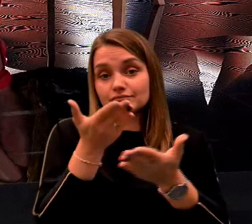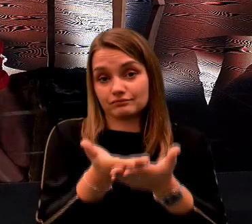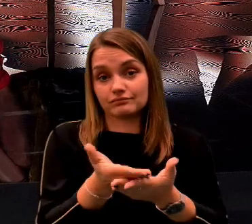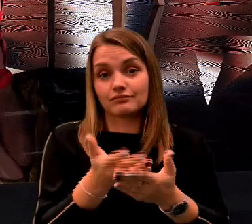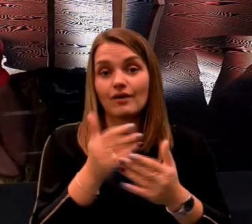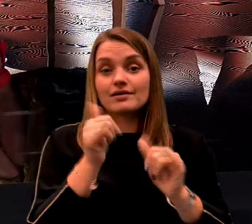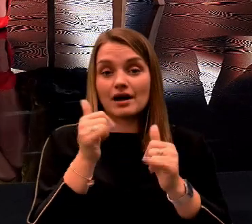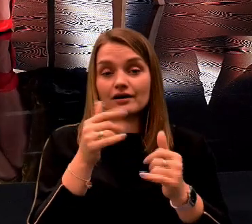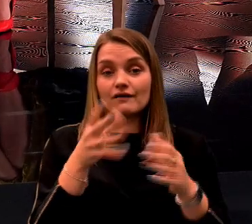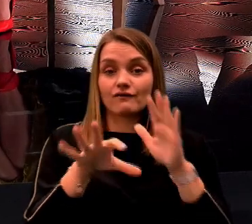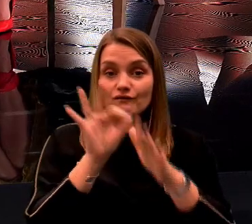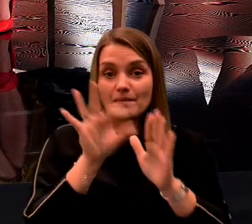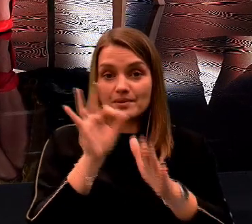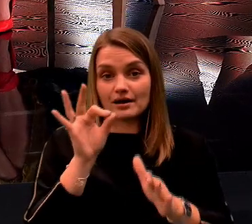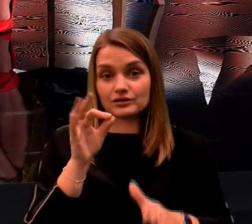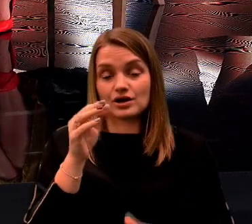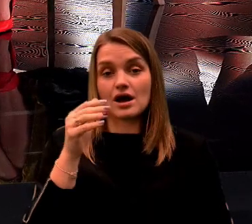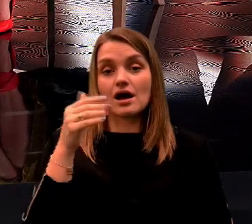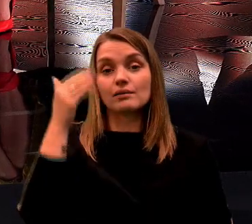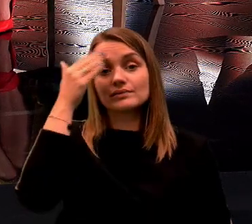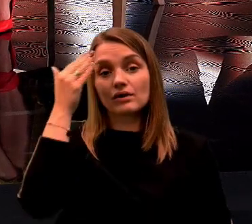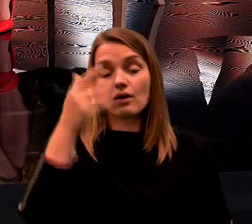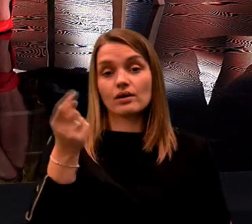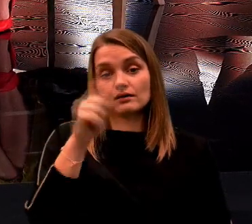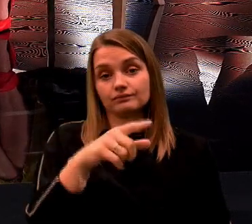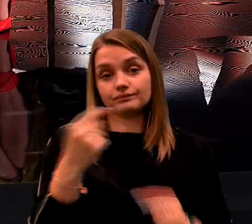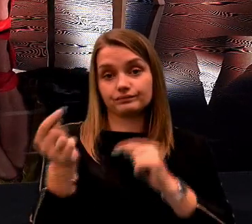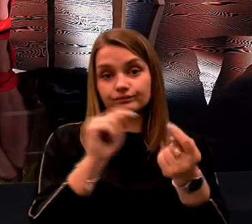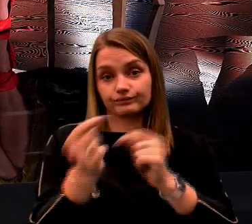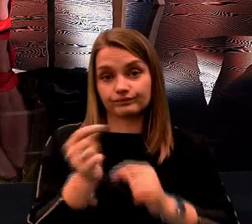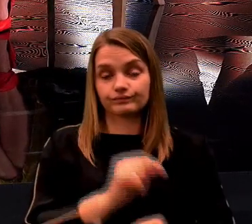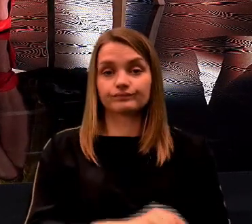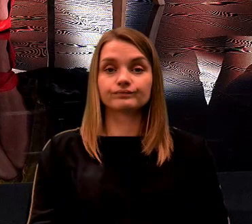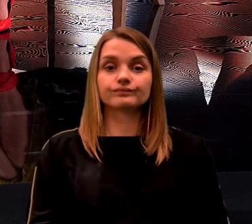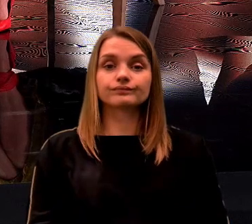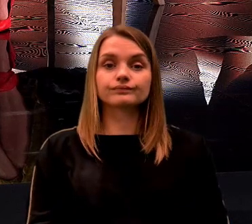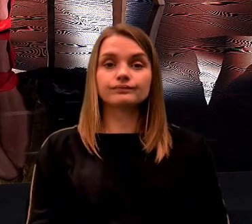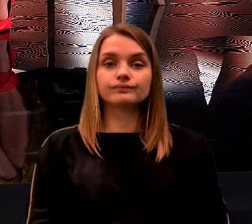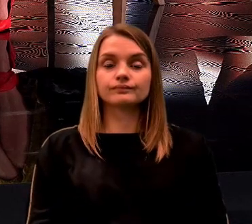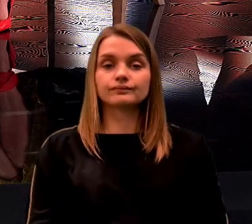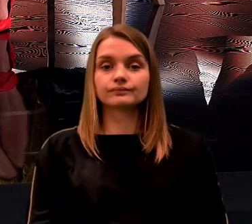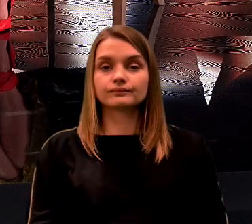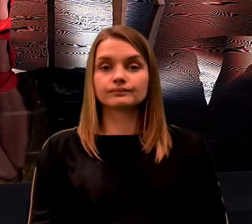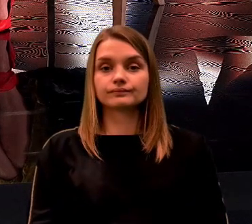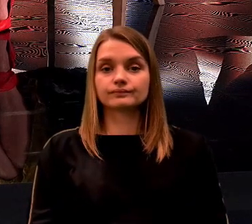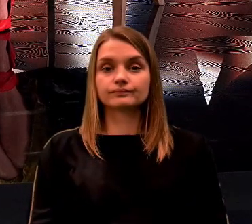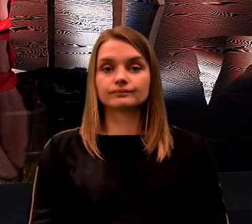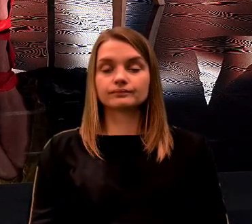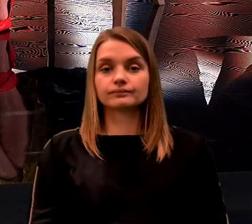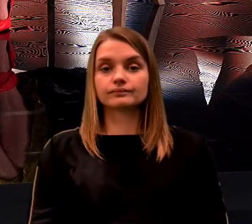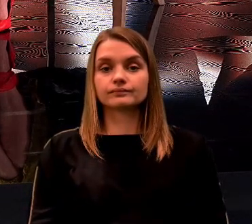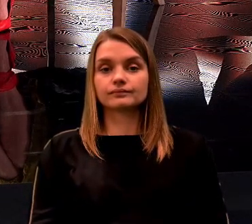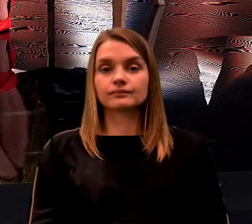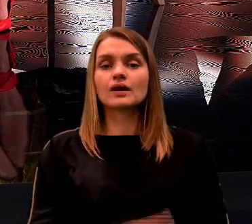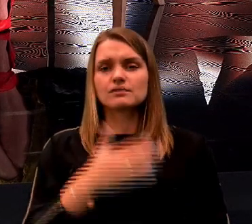tak. Dzięki. Przy okazji. Przepraszam za Mirku, takie gadanie. Jak ty macie call center, więc jak to u was wygląda? Znaczy, no mamy